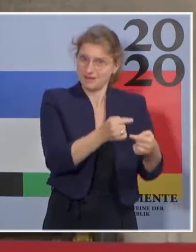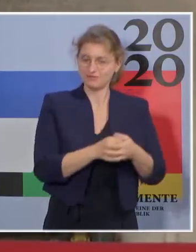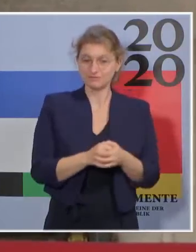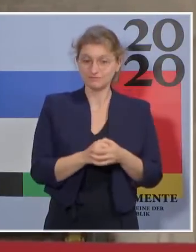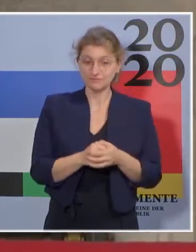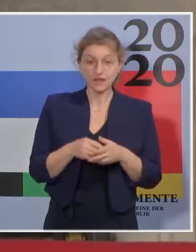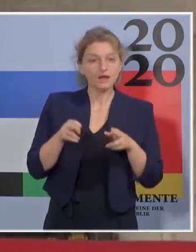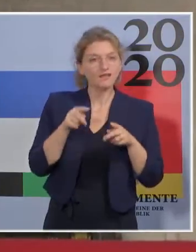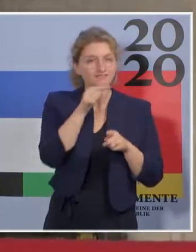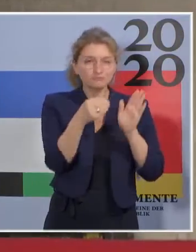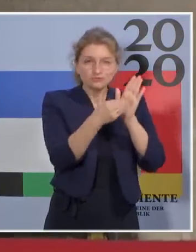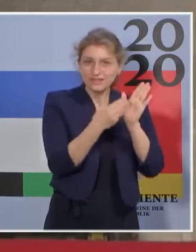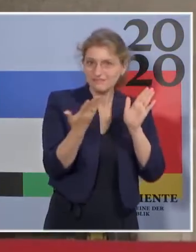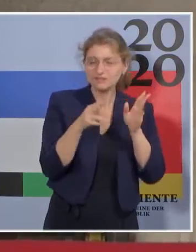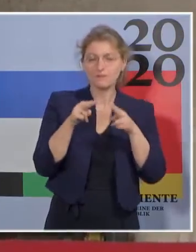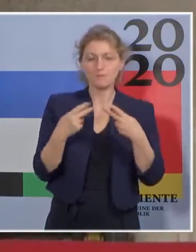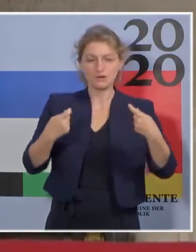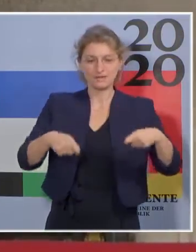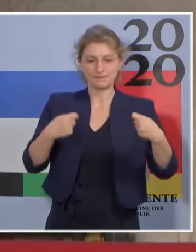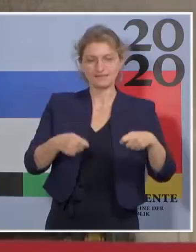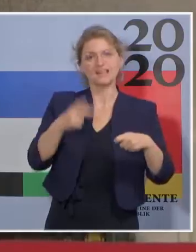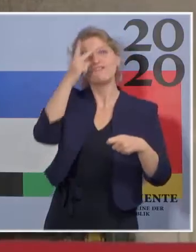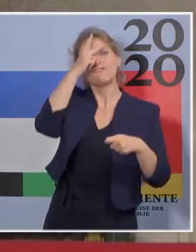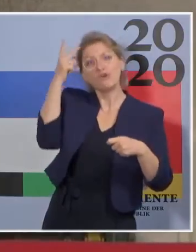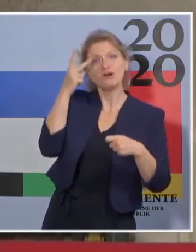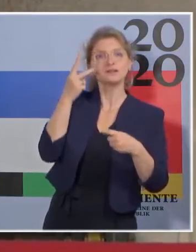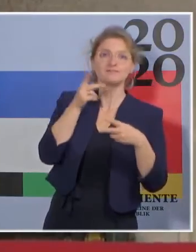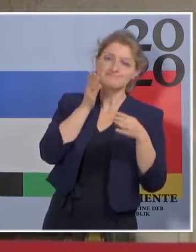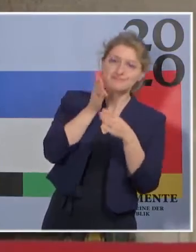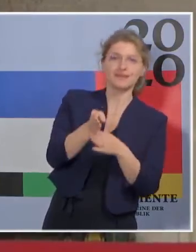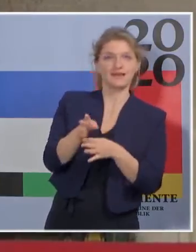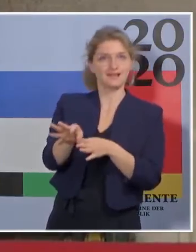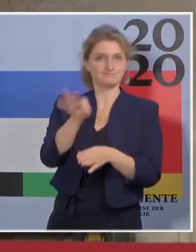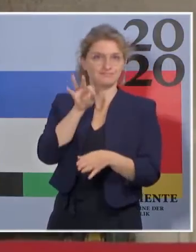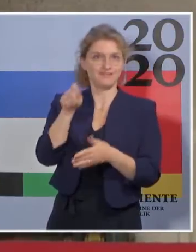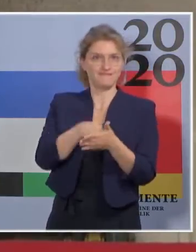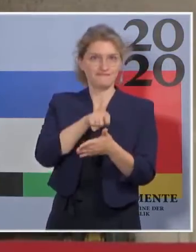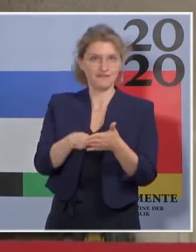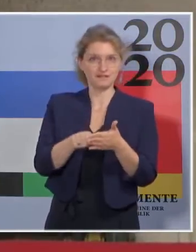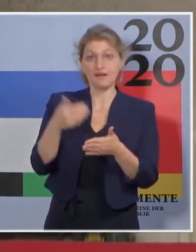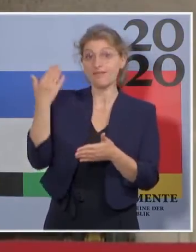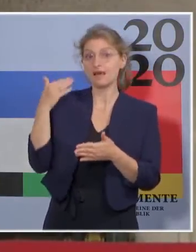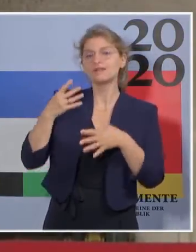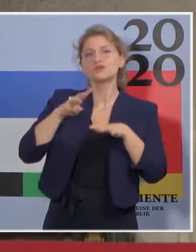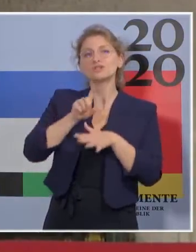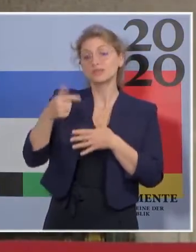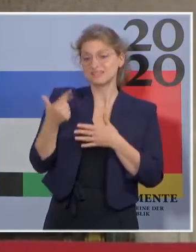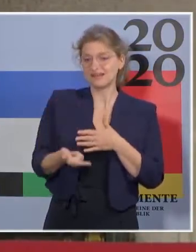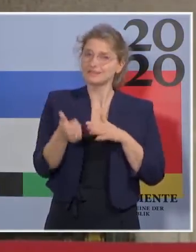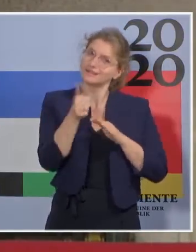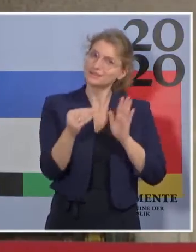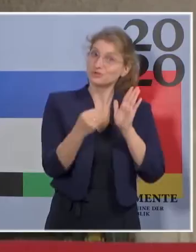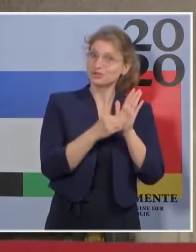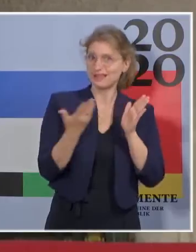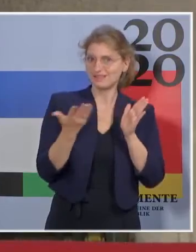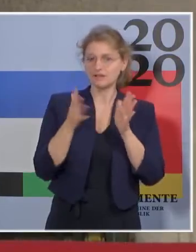Bundesvolk gewählt, heißt es da verkürzt zitiert. Übrigens in der ursprünglichen Version 1920 war noch geregelt, dass das